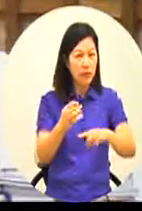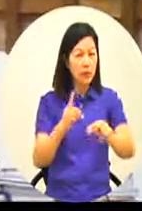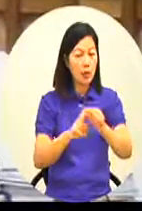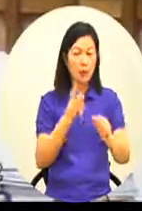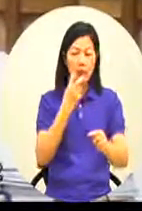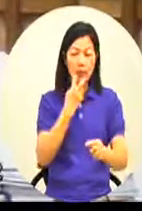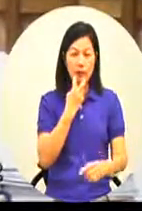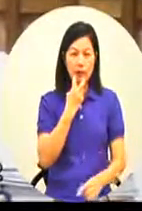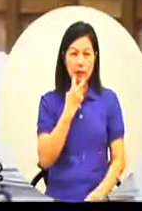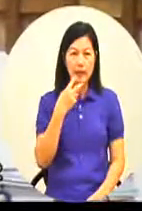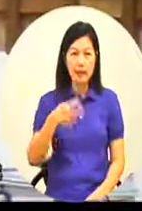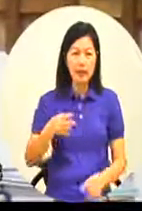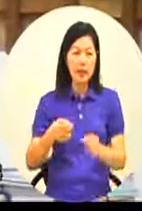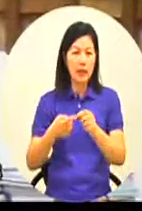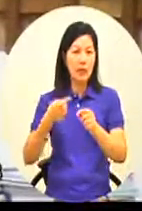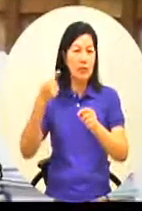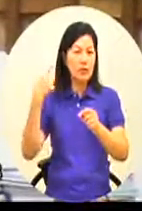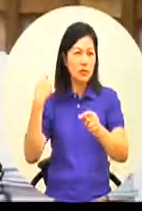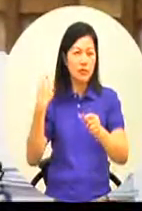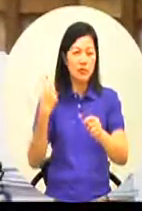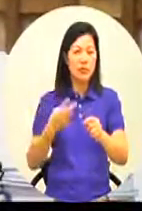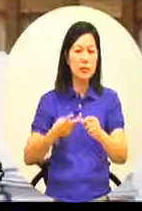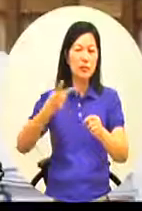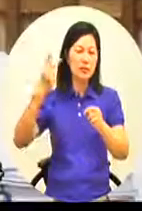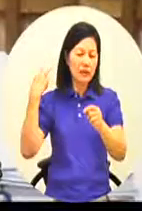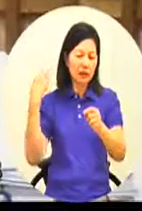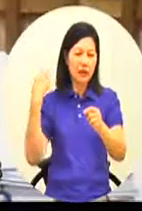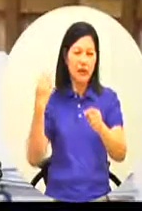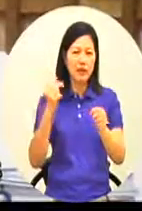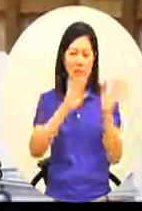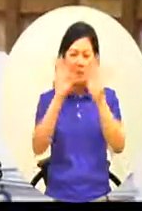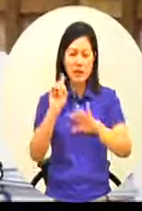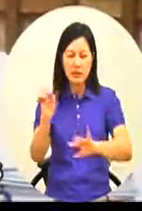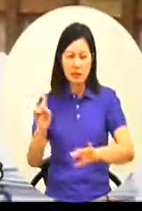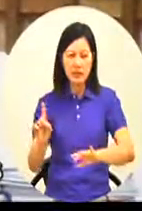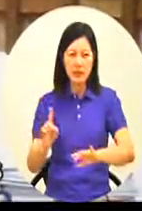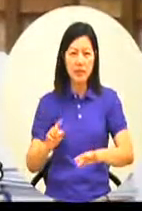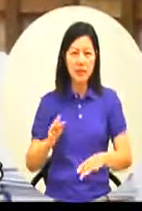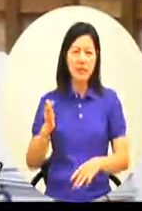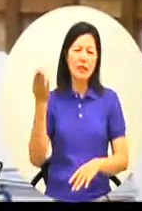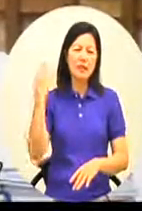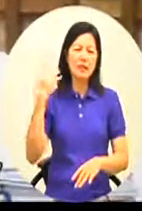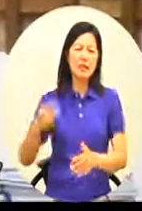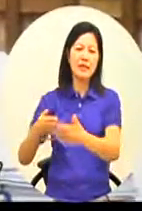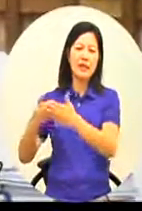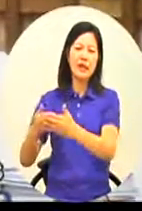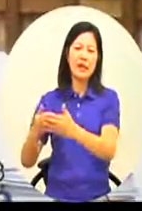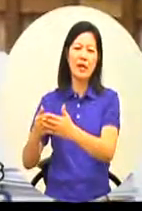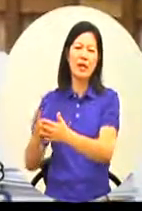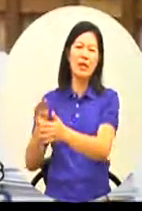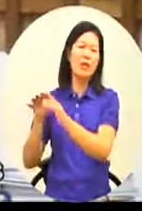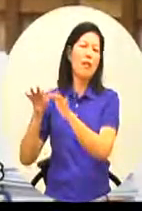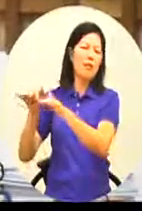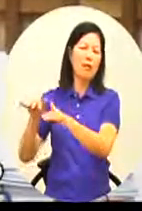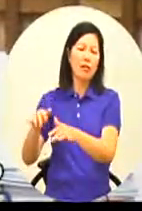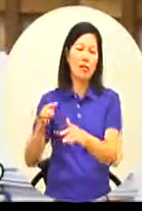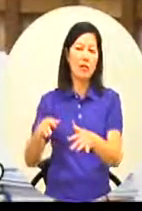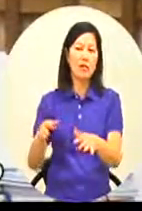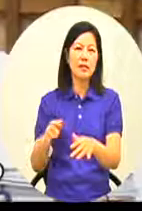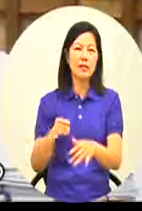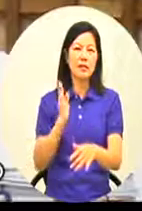来得讲，甲旧年安怎样，准年安怎样？以前要反攻大陆领导的代志，人是怨叹新政府